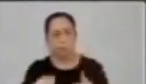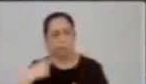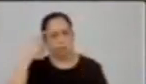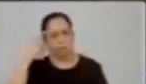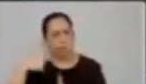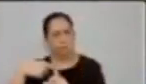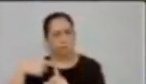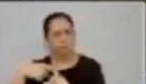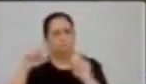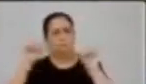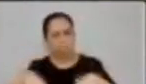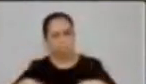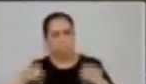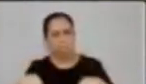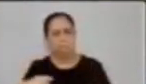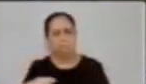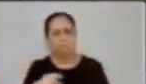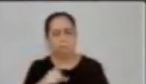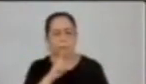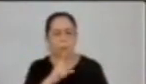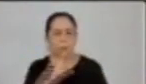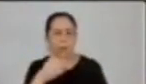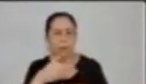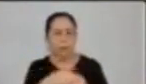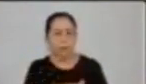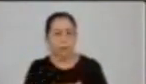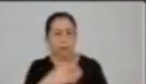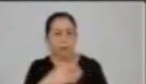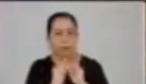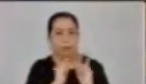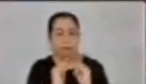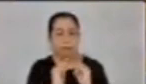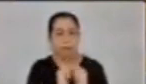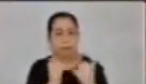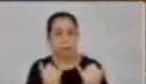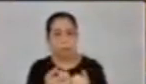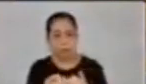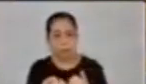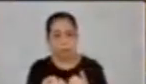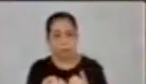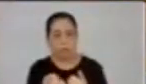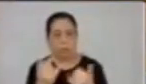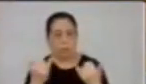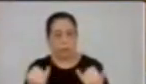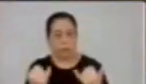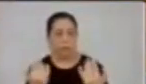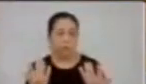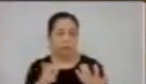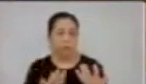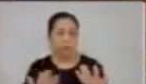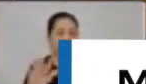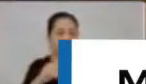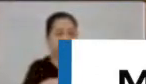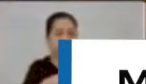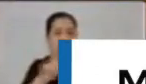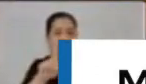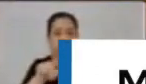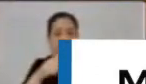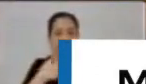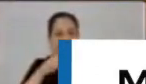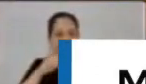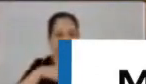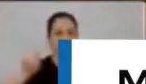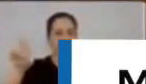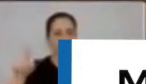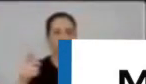we have enough qualified vaccinators. But mm-hmm. then again, we just want to make sure na halimbawa in the